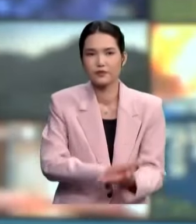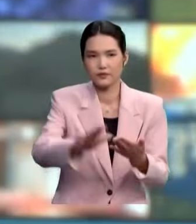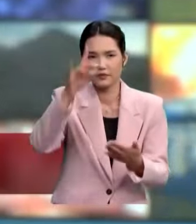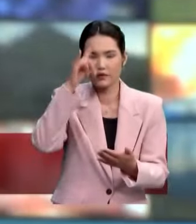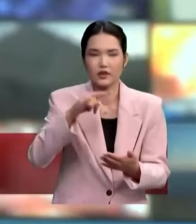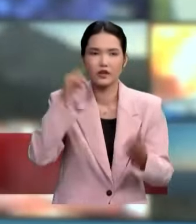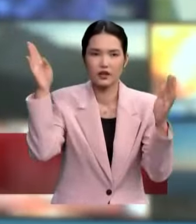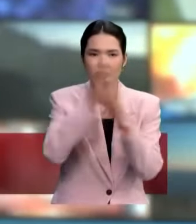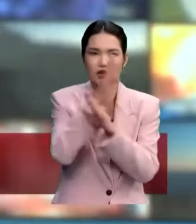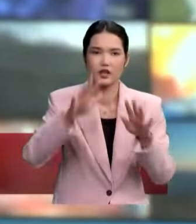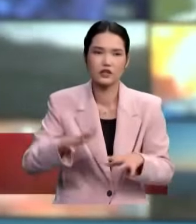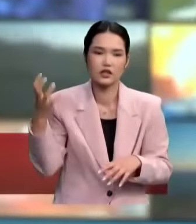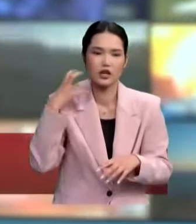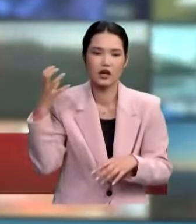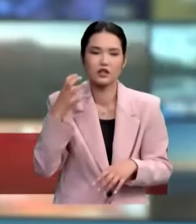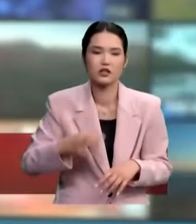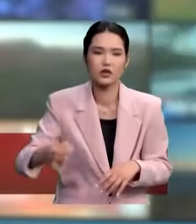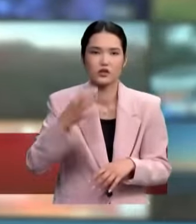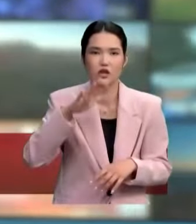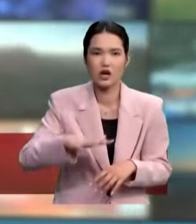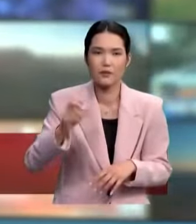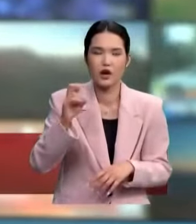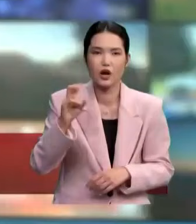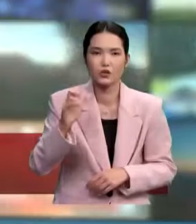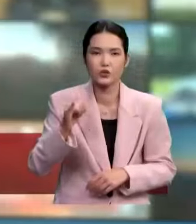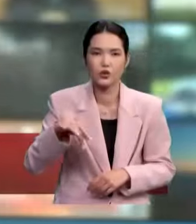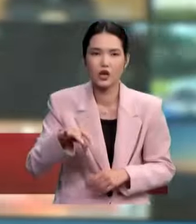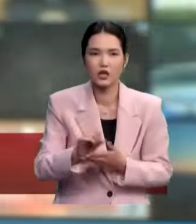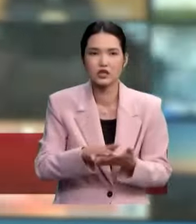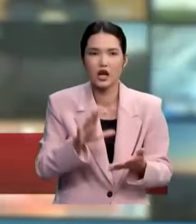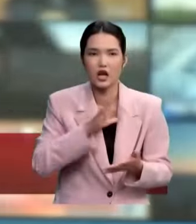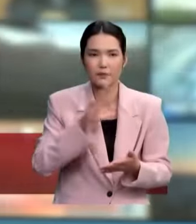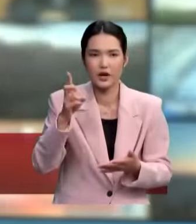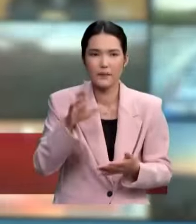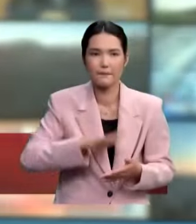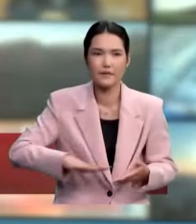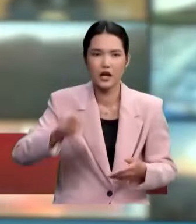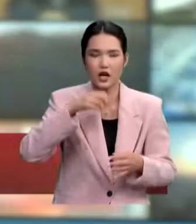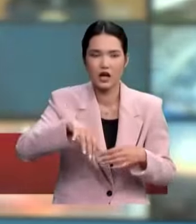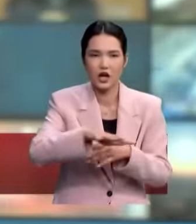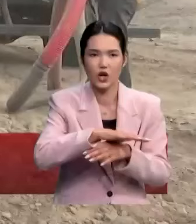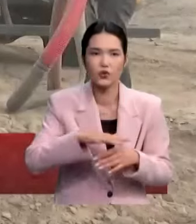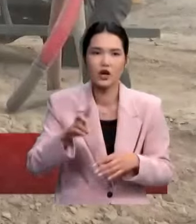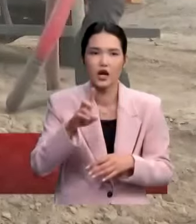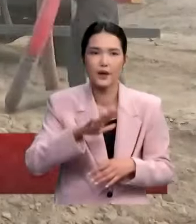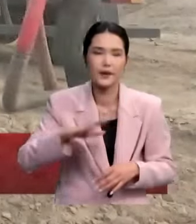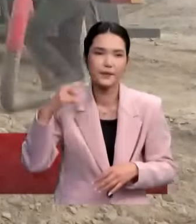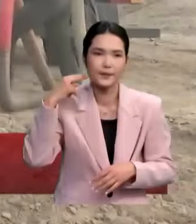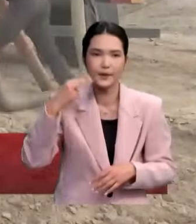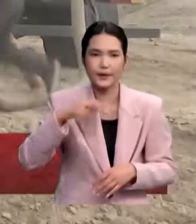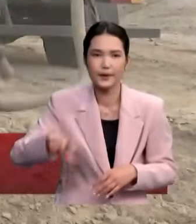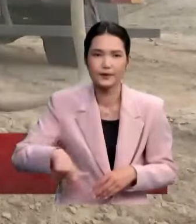Таза Қазақстан экологиялық акциясы Қызылорда облысындағы Ақсуат ауылында жалғасты. Елді мекен Батыс Еуропа, Батыс Қытай автожолының